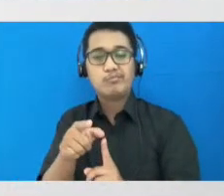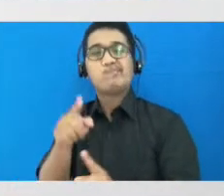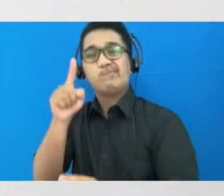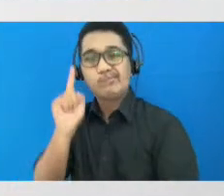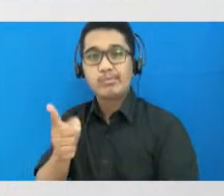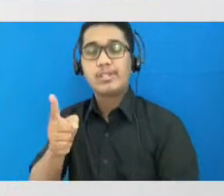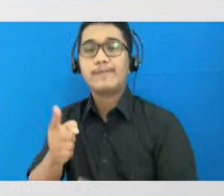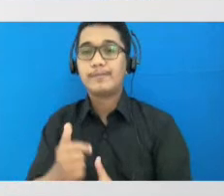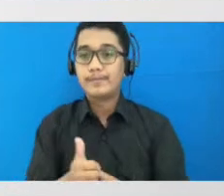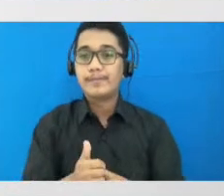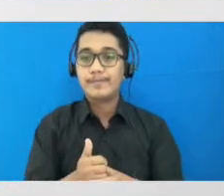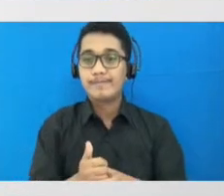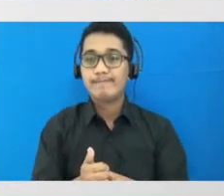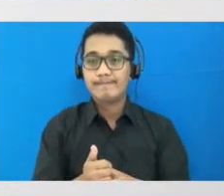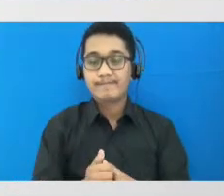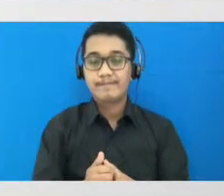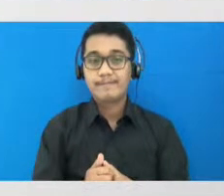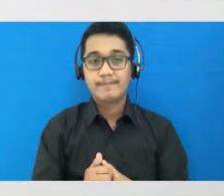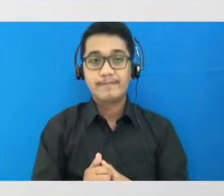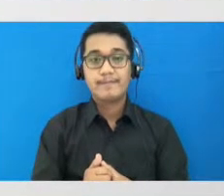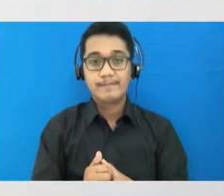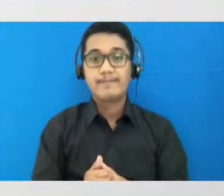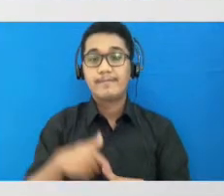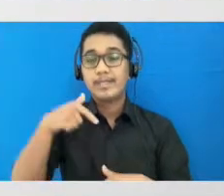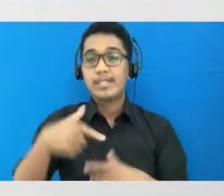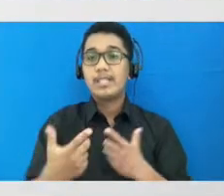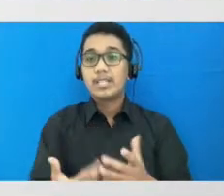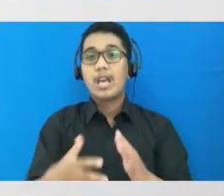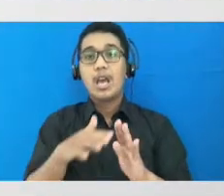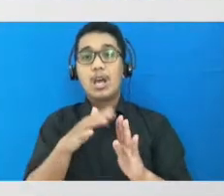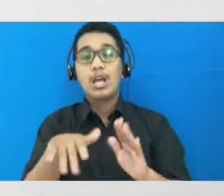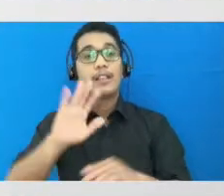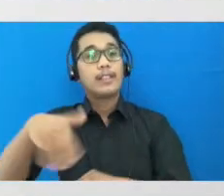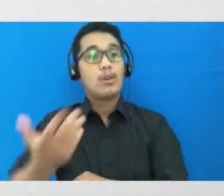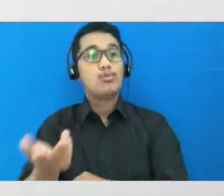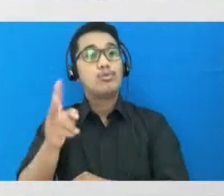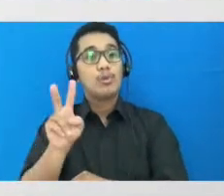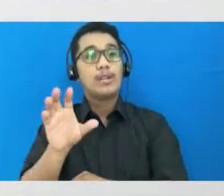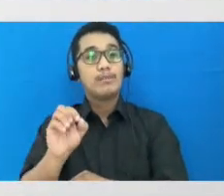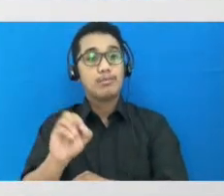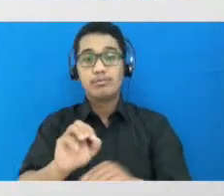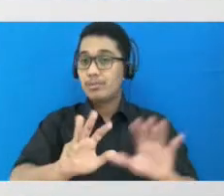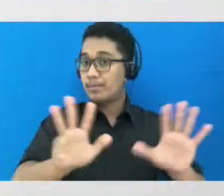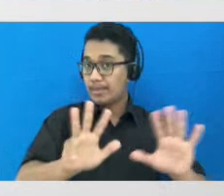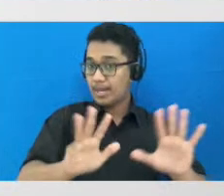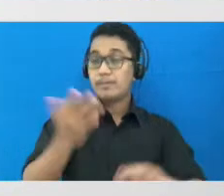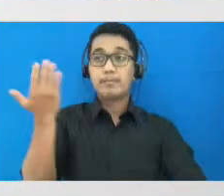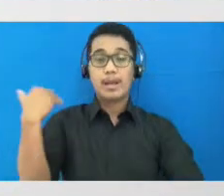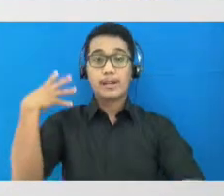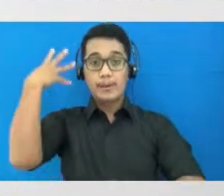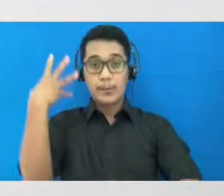Dan the charter ini pasca diadopsinya Lisbon Treaty tahun 2009,